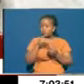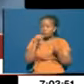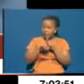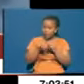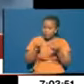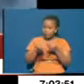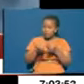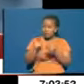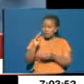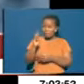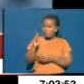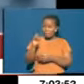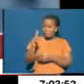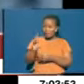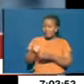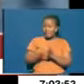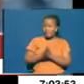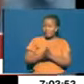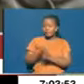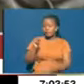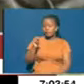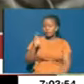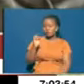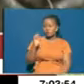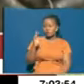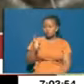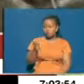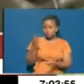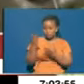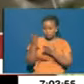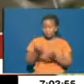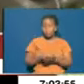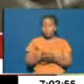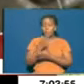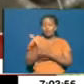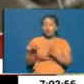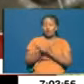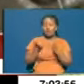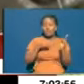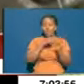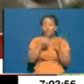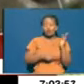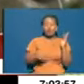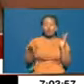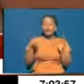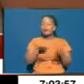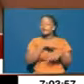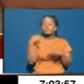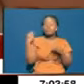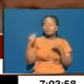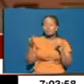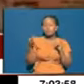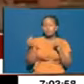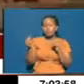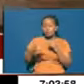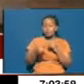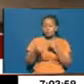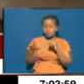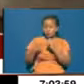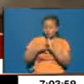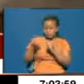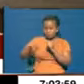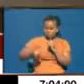Oduso na Nicholas Chengo Musa. Waasiriwa hao wanne waliuawa tarehe 8 mwezi huu na kundi la watu